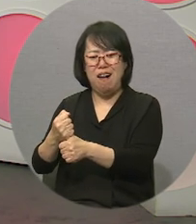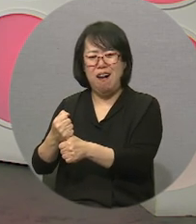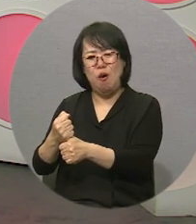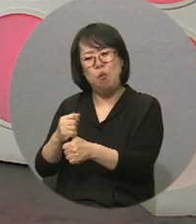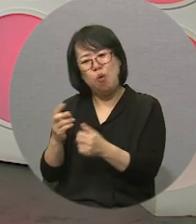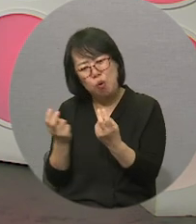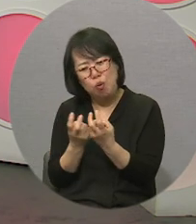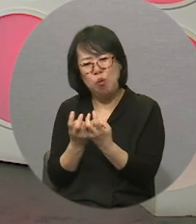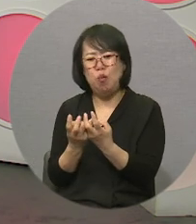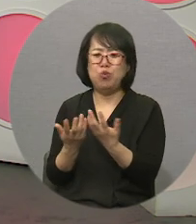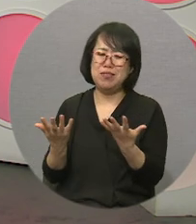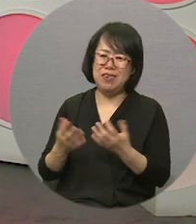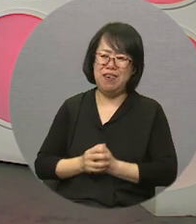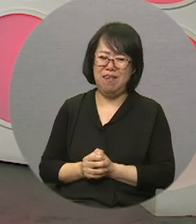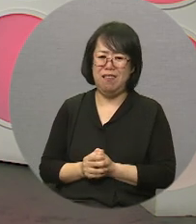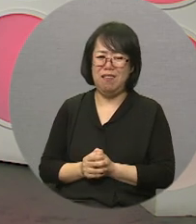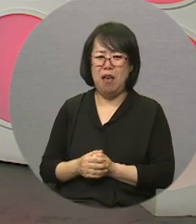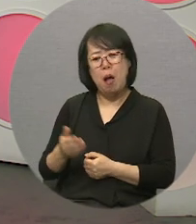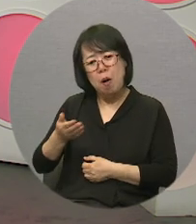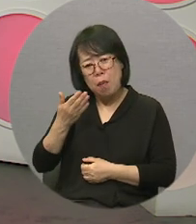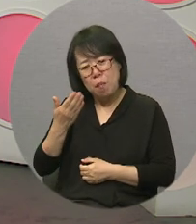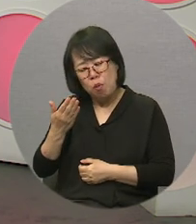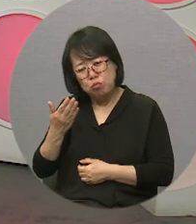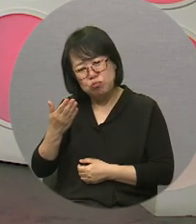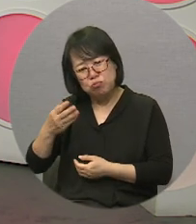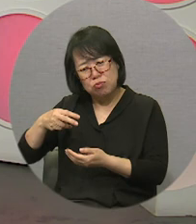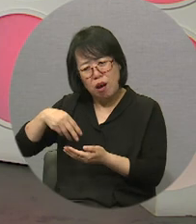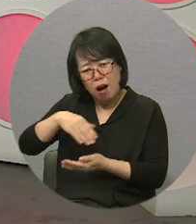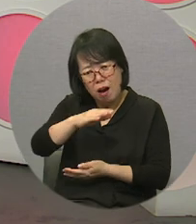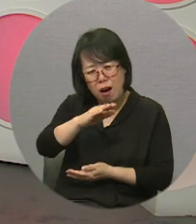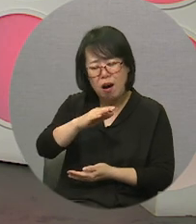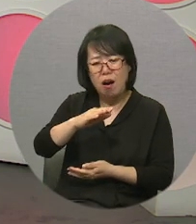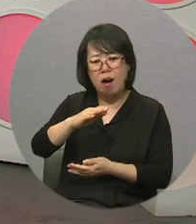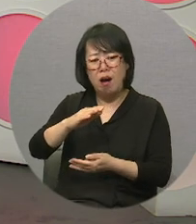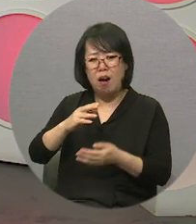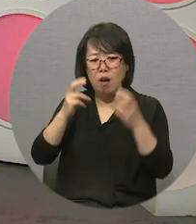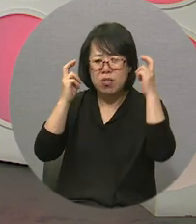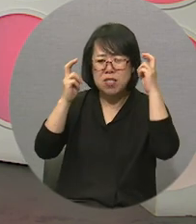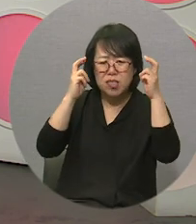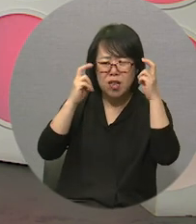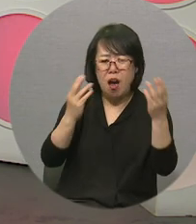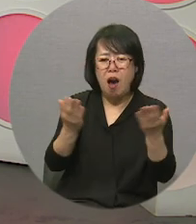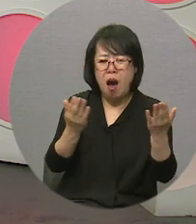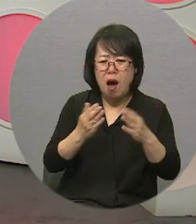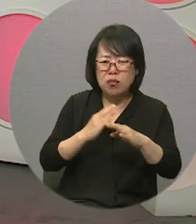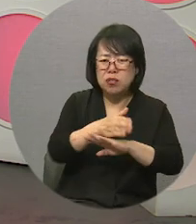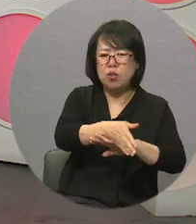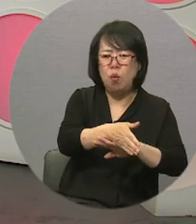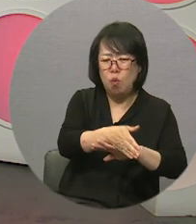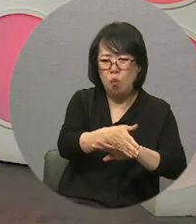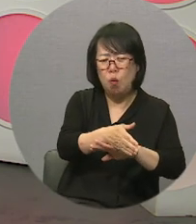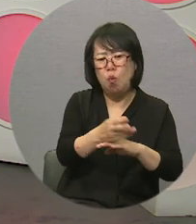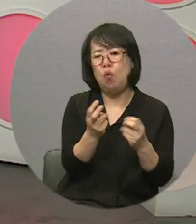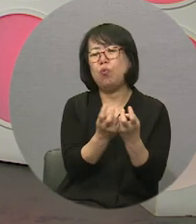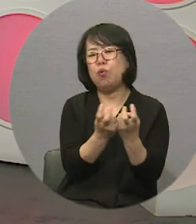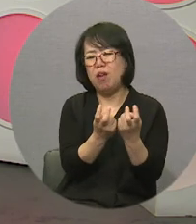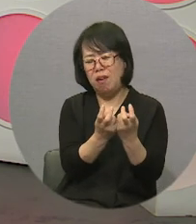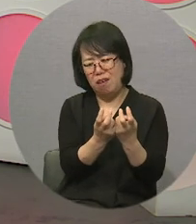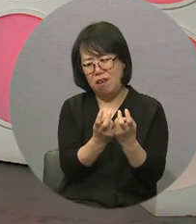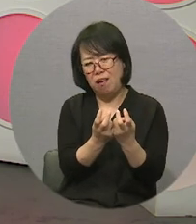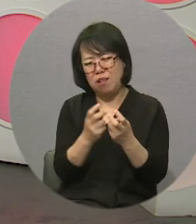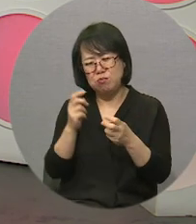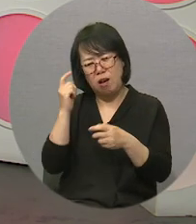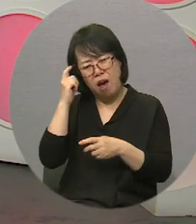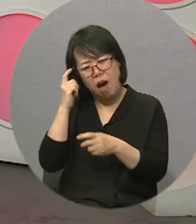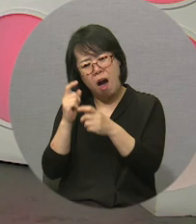저는요, 밥을 먹고 가면 지각을 할 게 불보듯 뻔했고 당시 제가